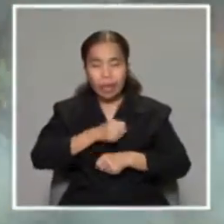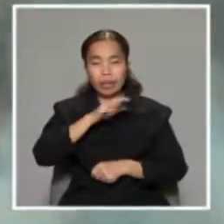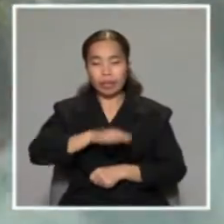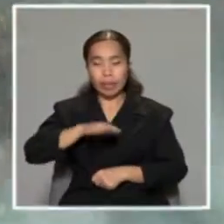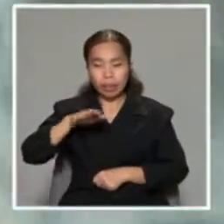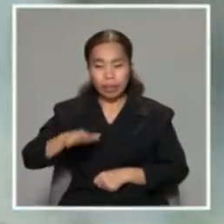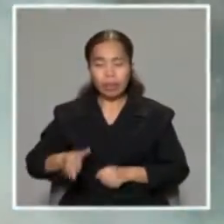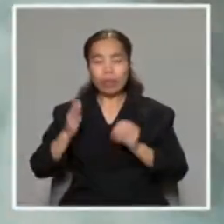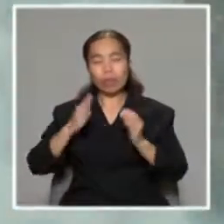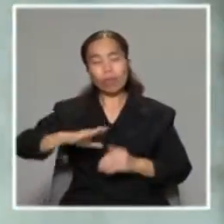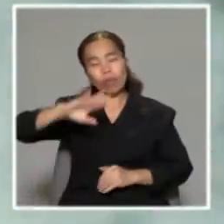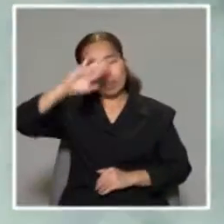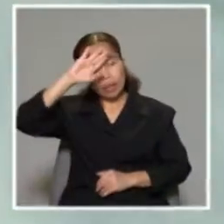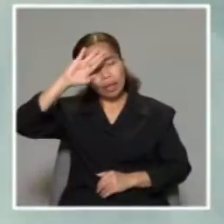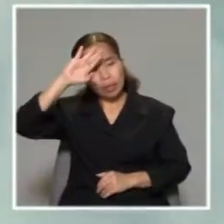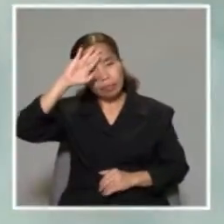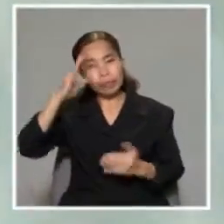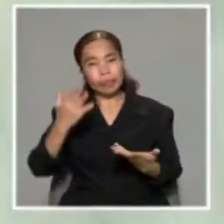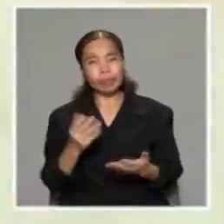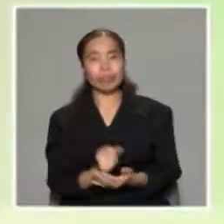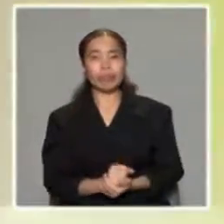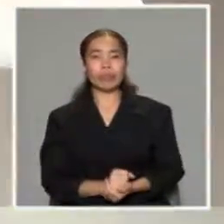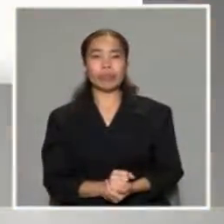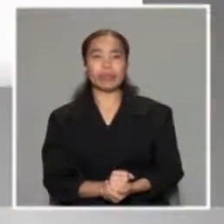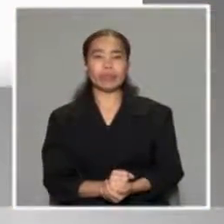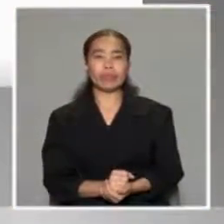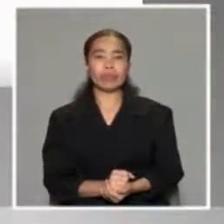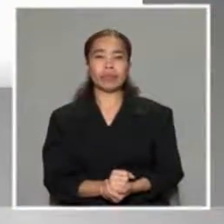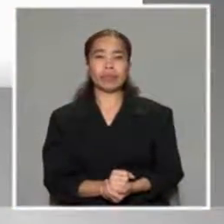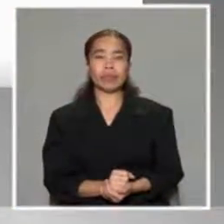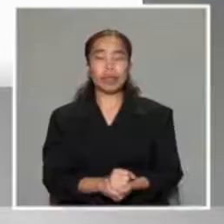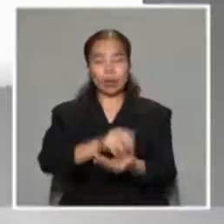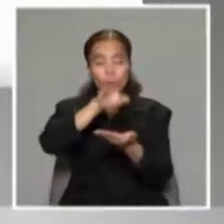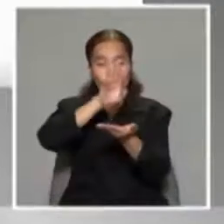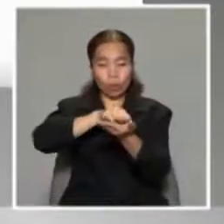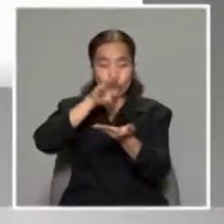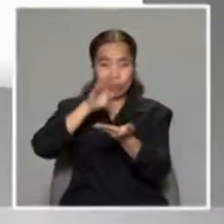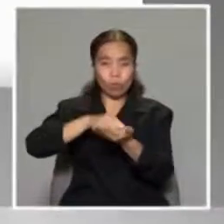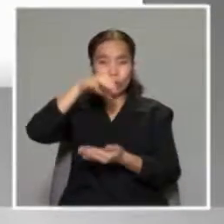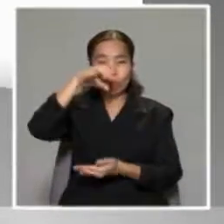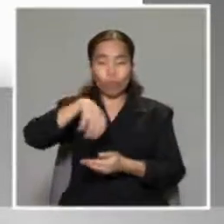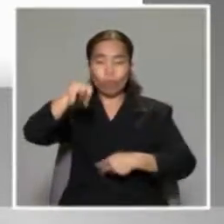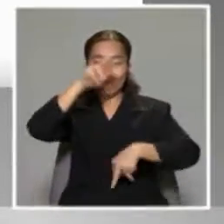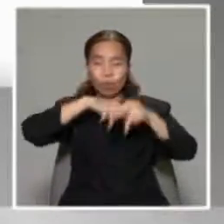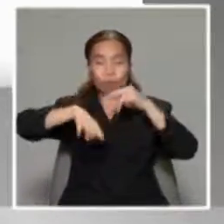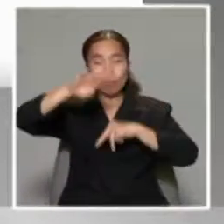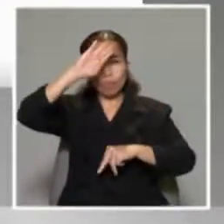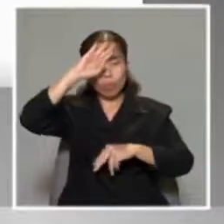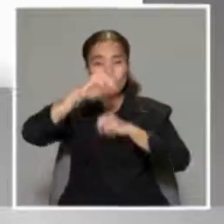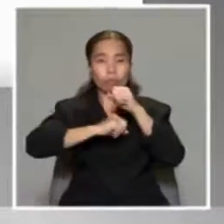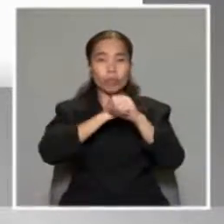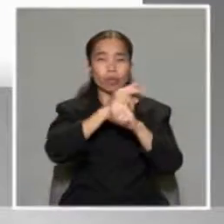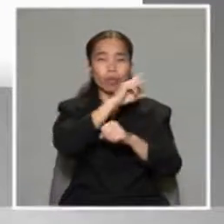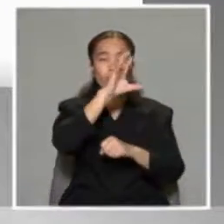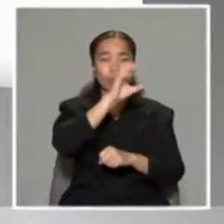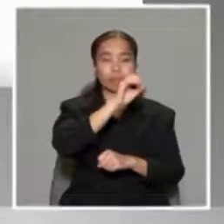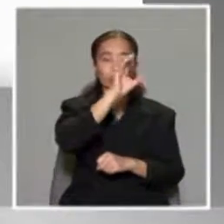ผู้ป่วยโรคระบบทางเดินหายใจข้อมูลของกรมควบคุมโรคปี2557ถึง